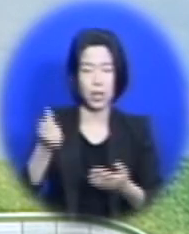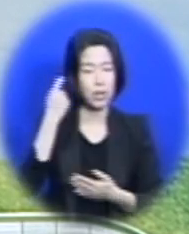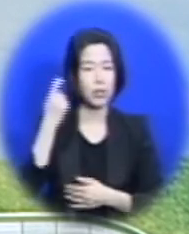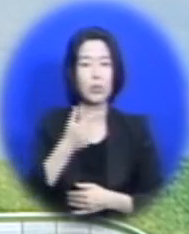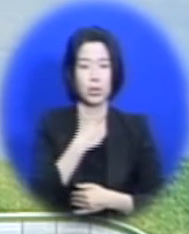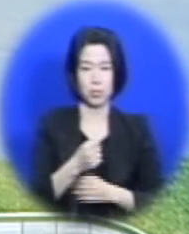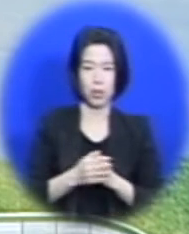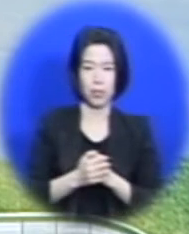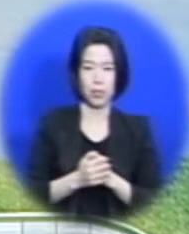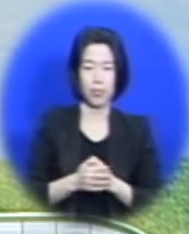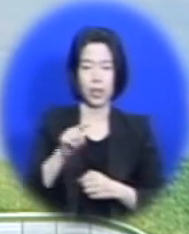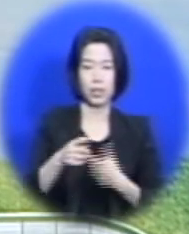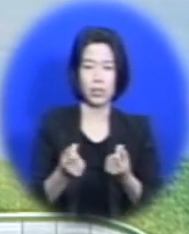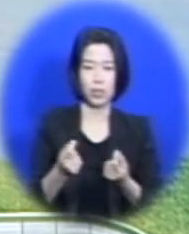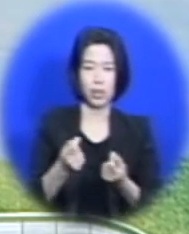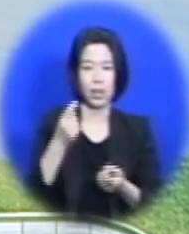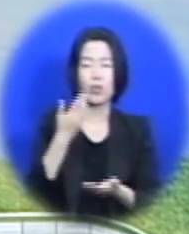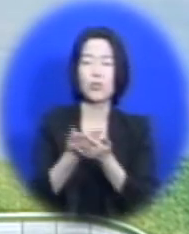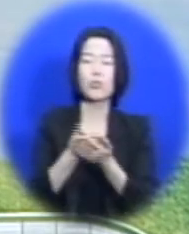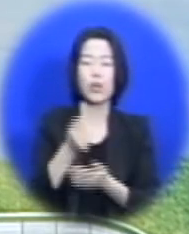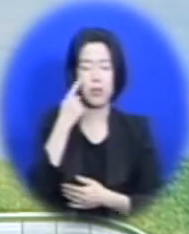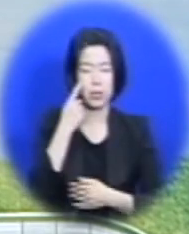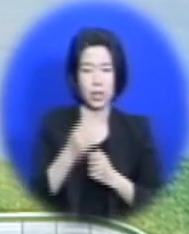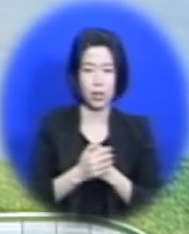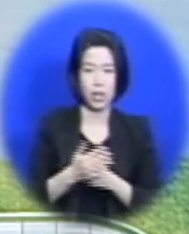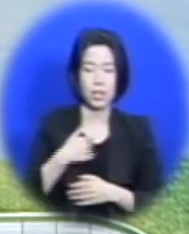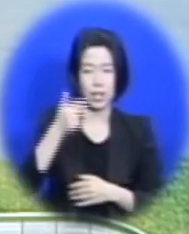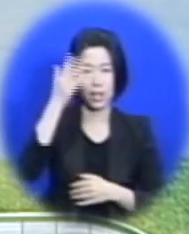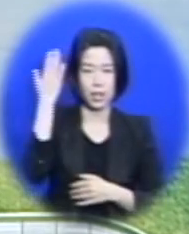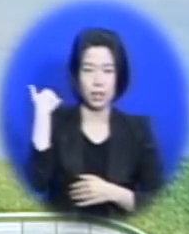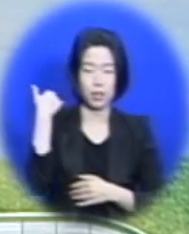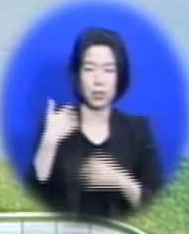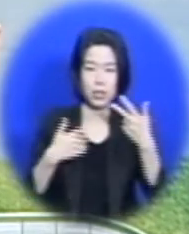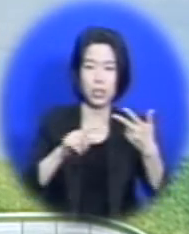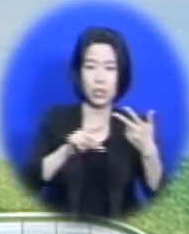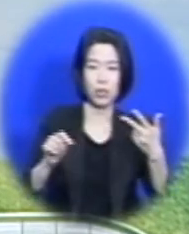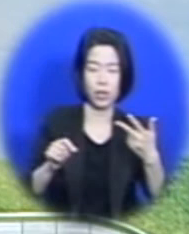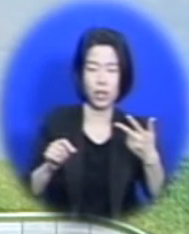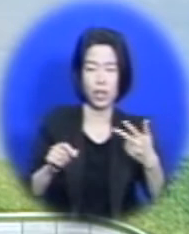싶습니다. 그렇게 구해보세요. 제가 지난 7월에 교회에서